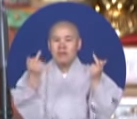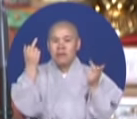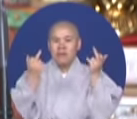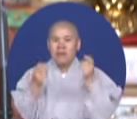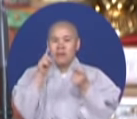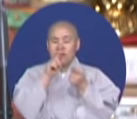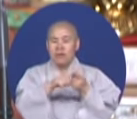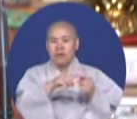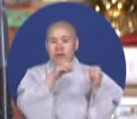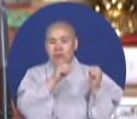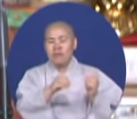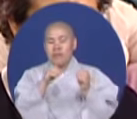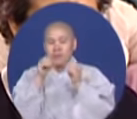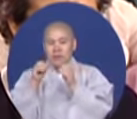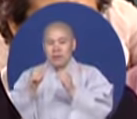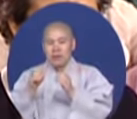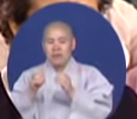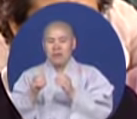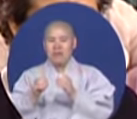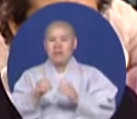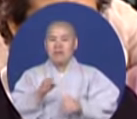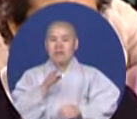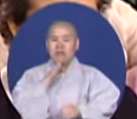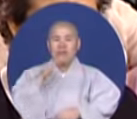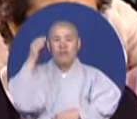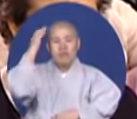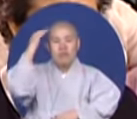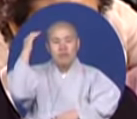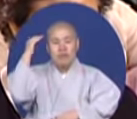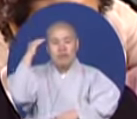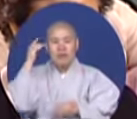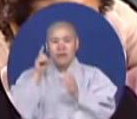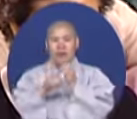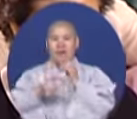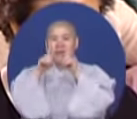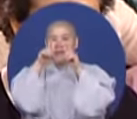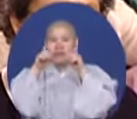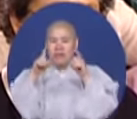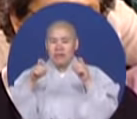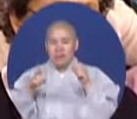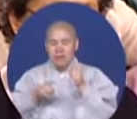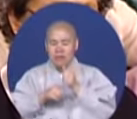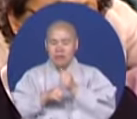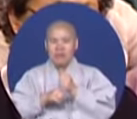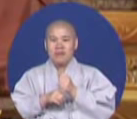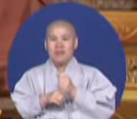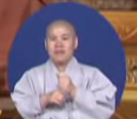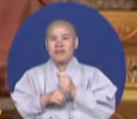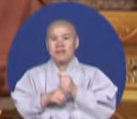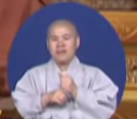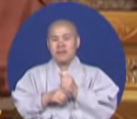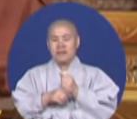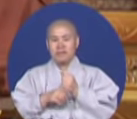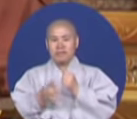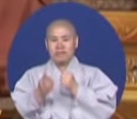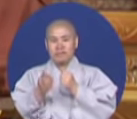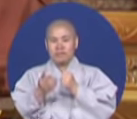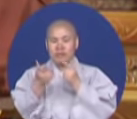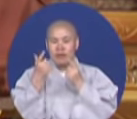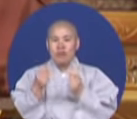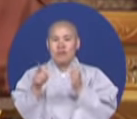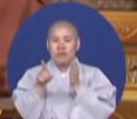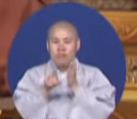그대로 옮겨놓은 게 그게 우리나라의 사찰이다, 그런 말이에요. 그러니까 이제 그런